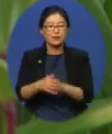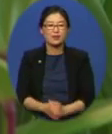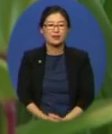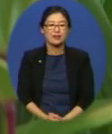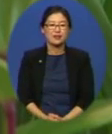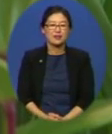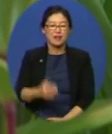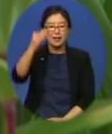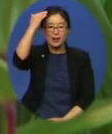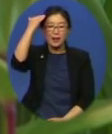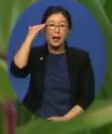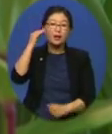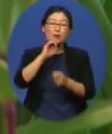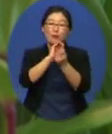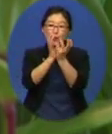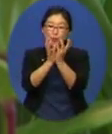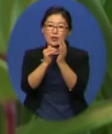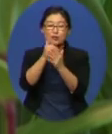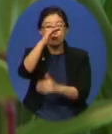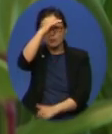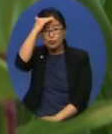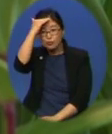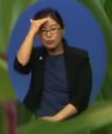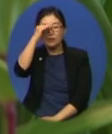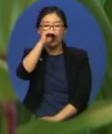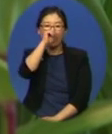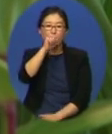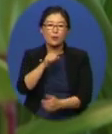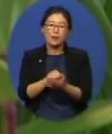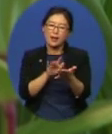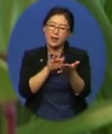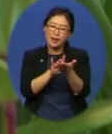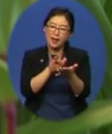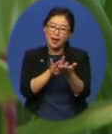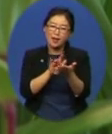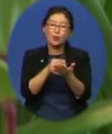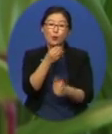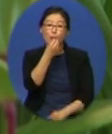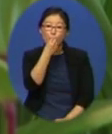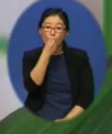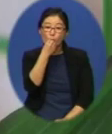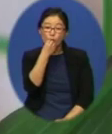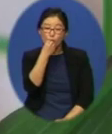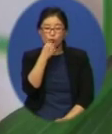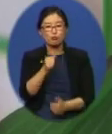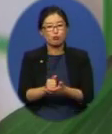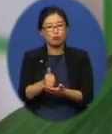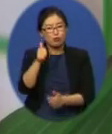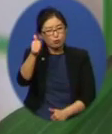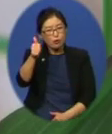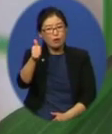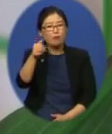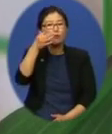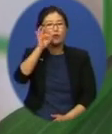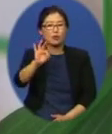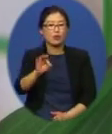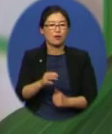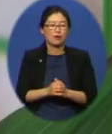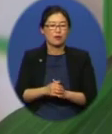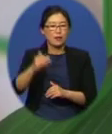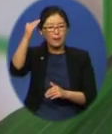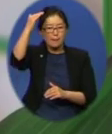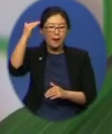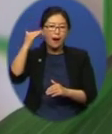우리 꽃이 관상용은 물론 양리작용과 식용으로도 우수성이 인정되면서 다수는 신토불이